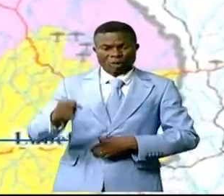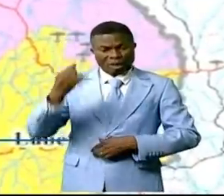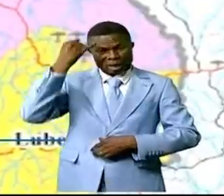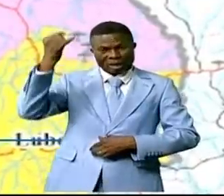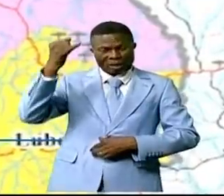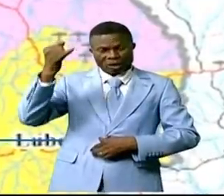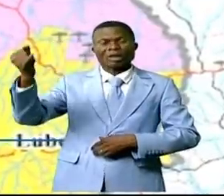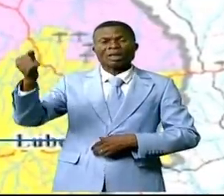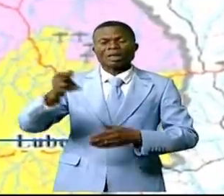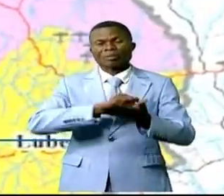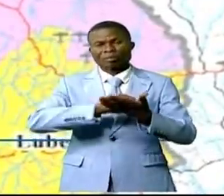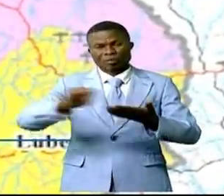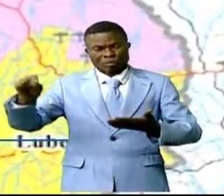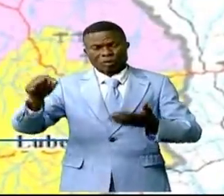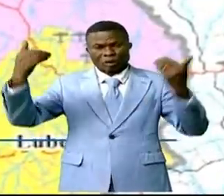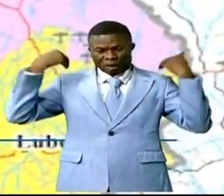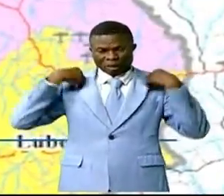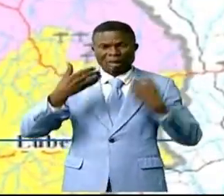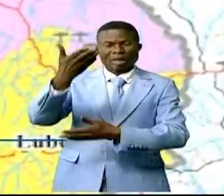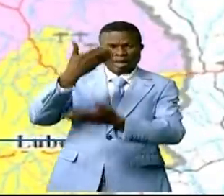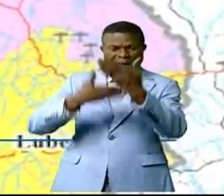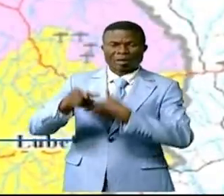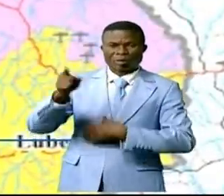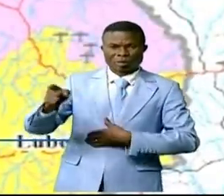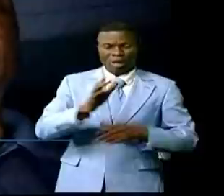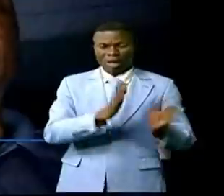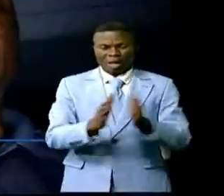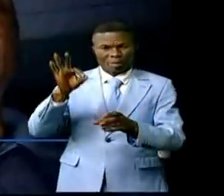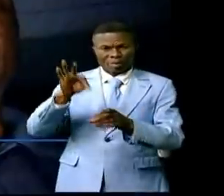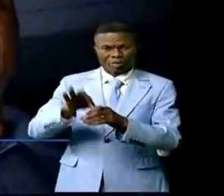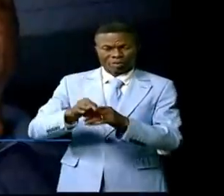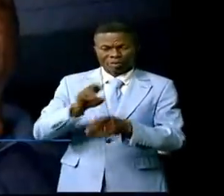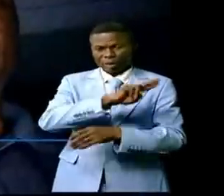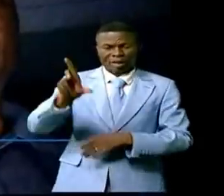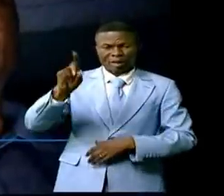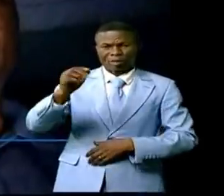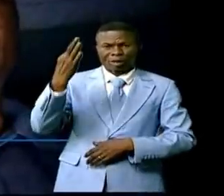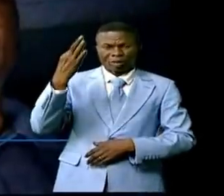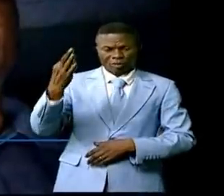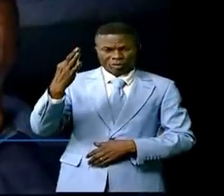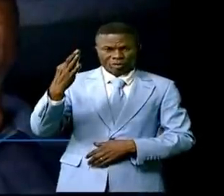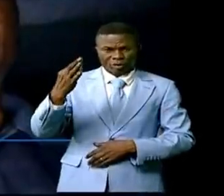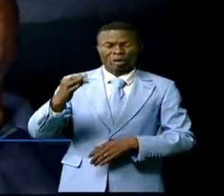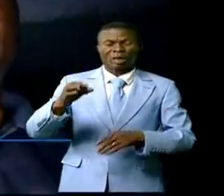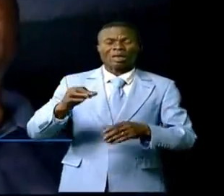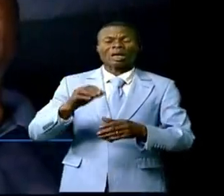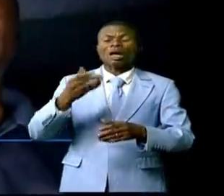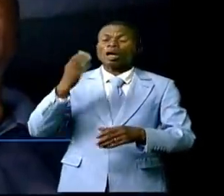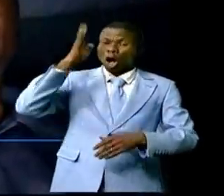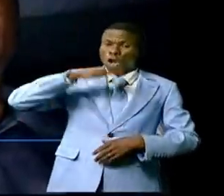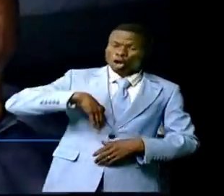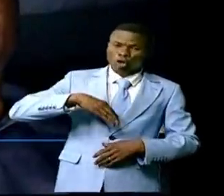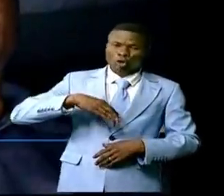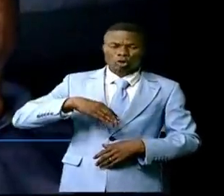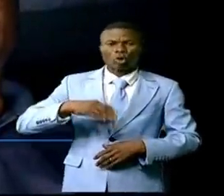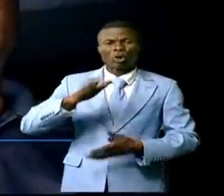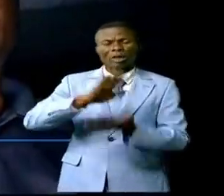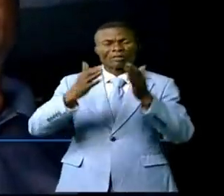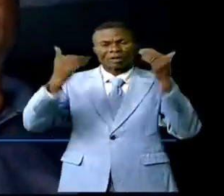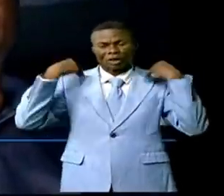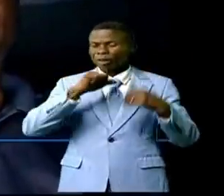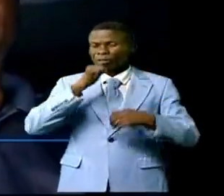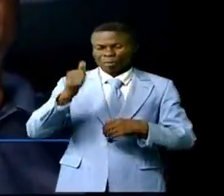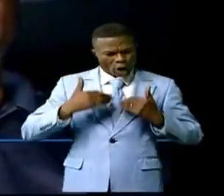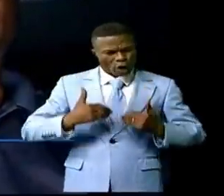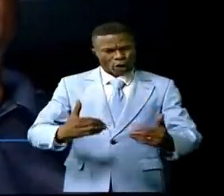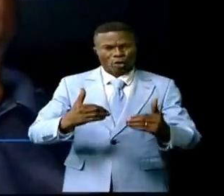la renverser pour qu'il occupe et prépare les élections 2023. Tous ses aventures ayant échoué, mais ce Fumutoto ne laisse pas, ne croise pas ses